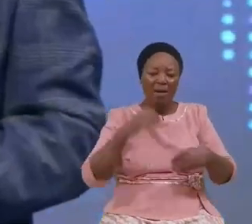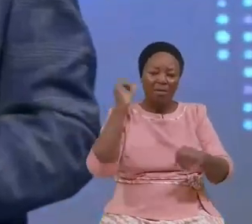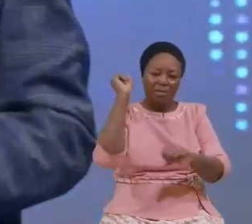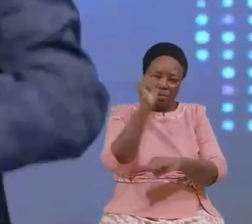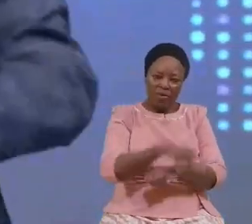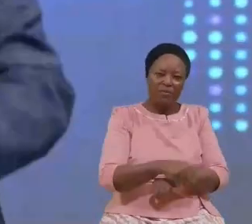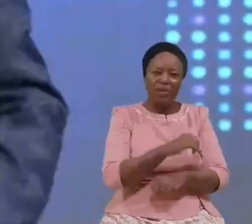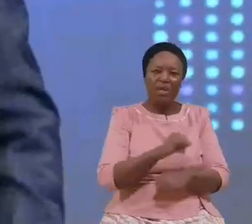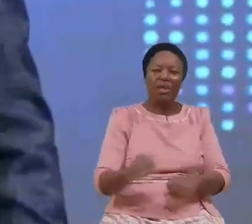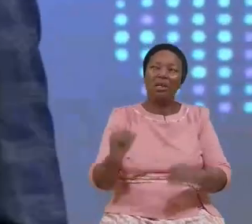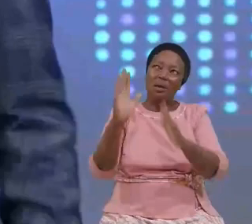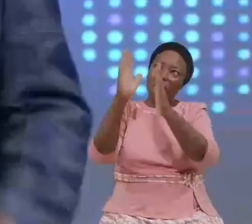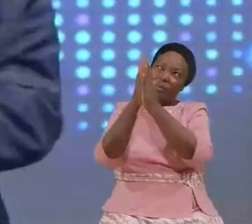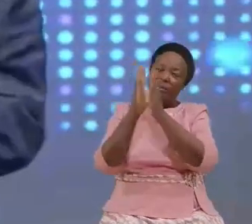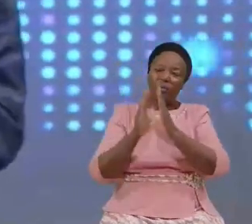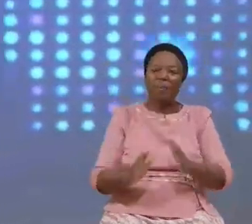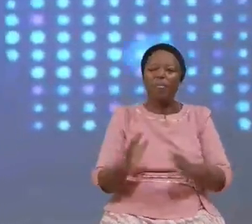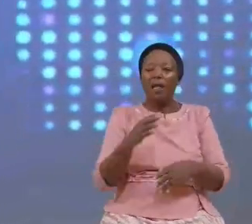dominante